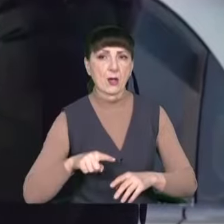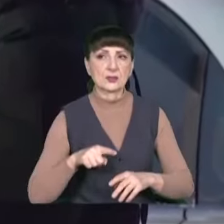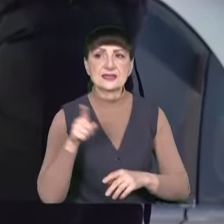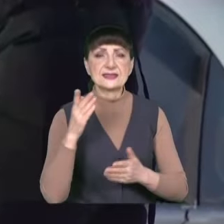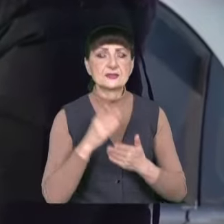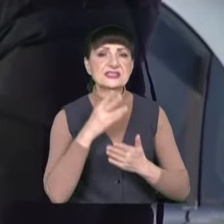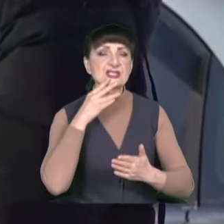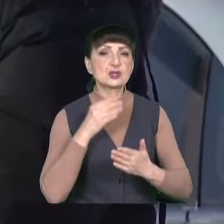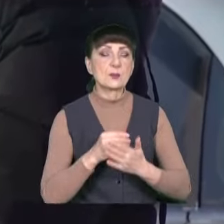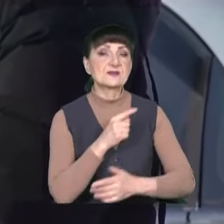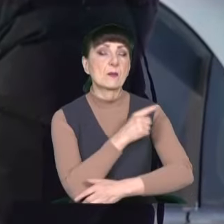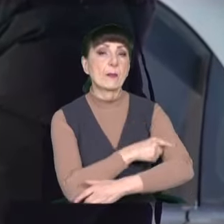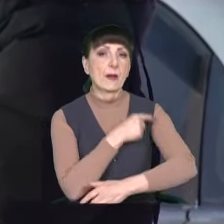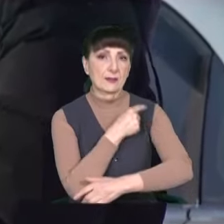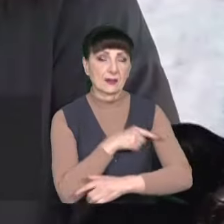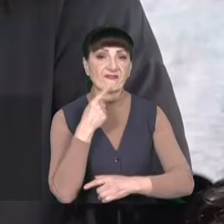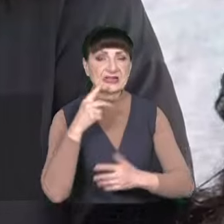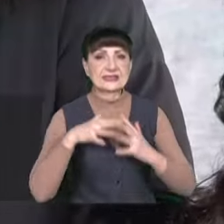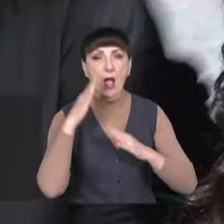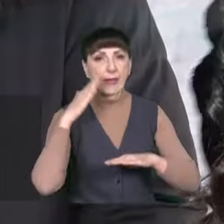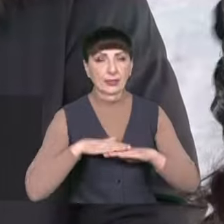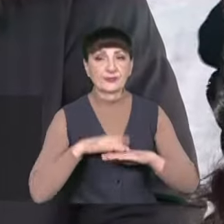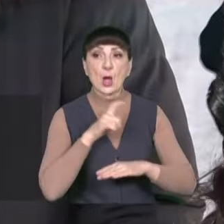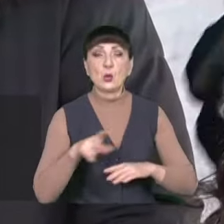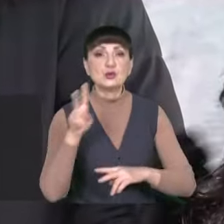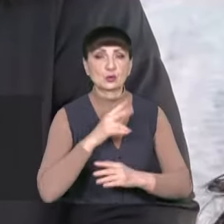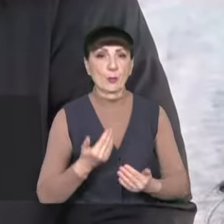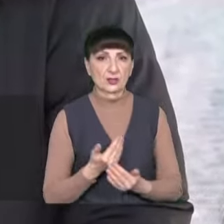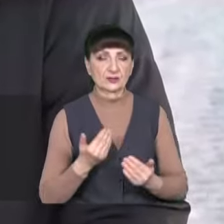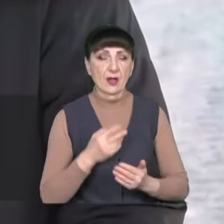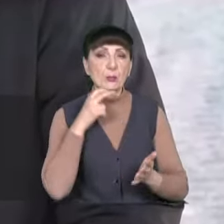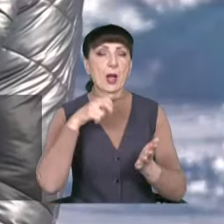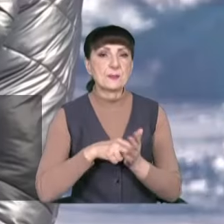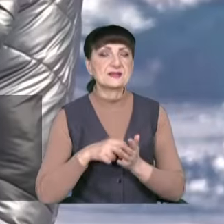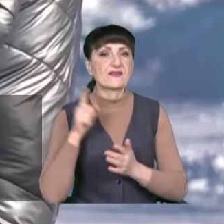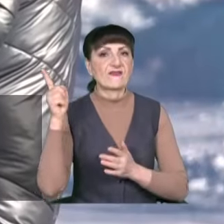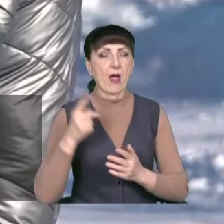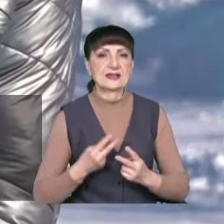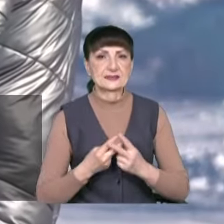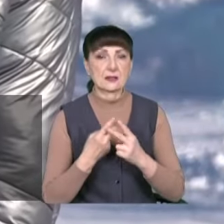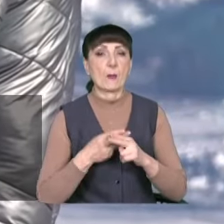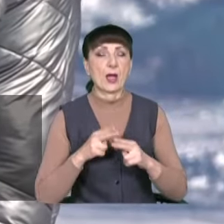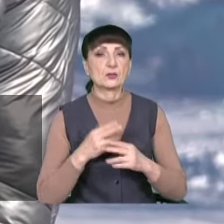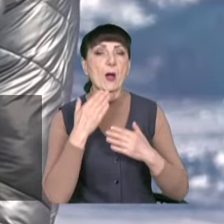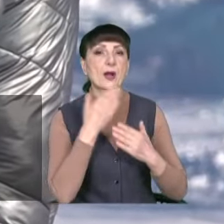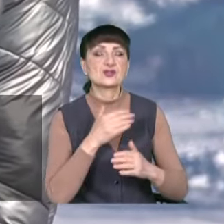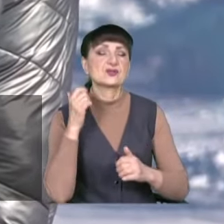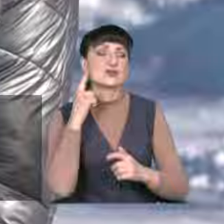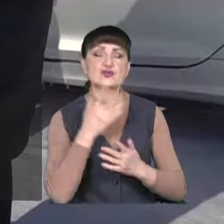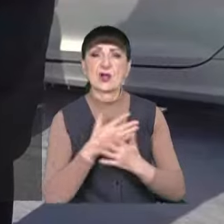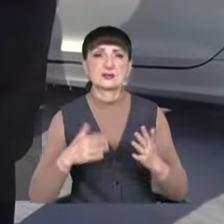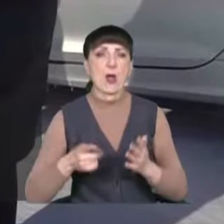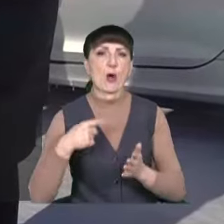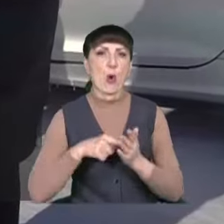имеется собственный медпункт, говорит сельский аким. Многие, проживающие в населенном пункте, прописаны в столице. Именно поэтому обращаются чаще всего в